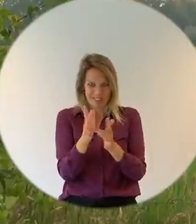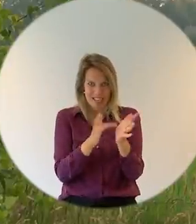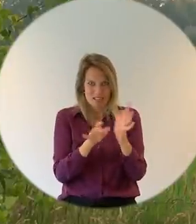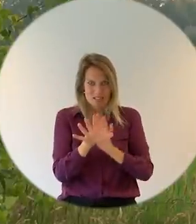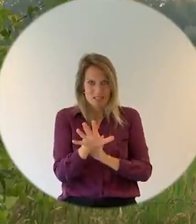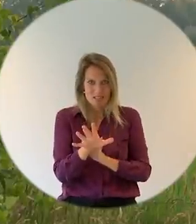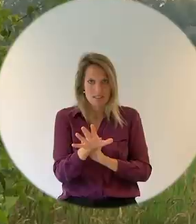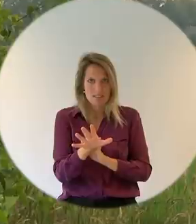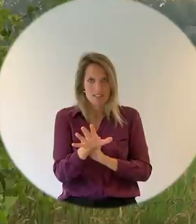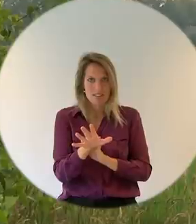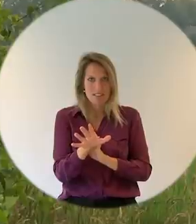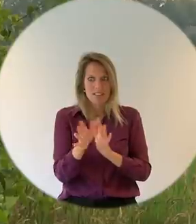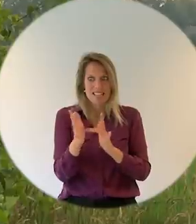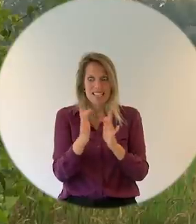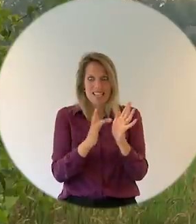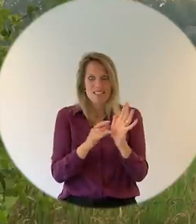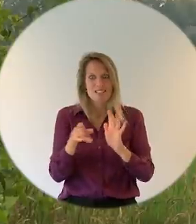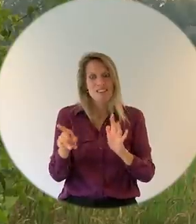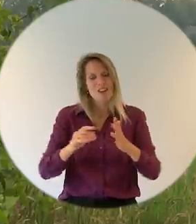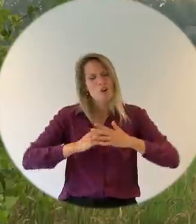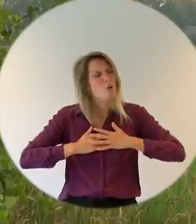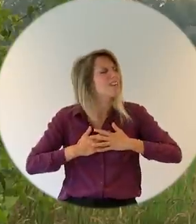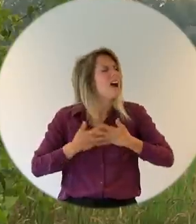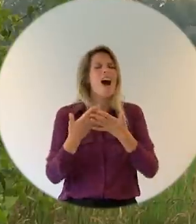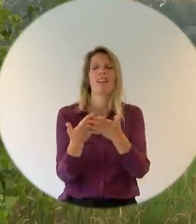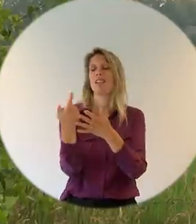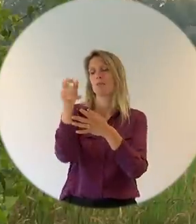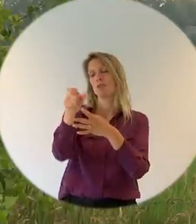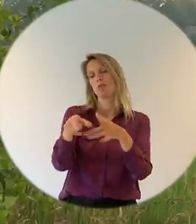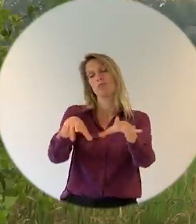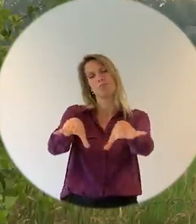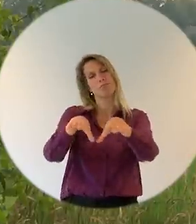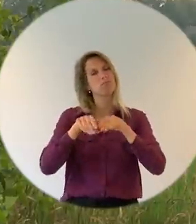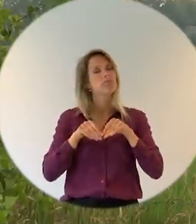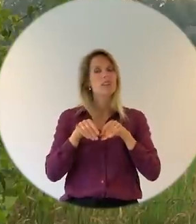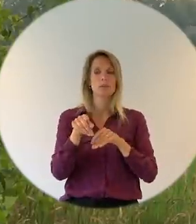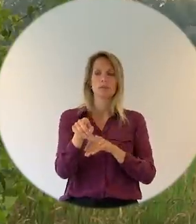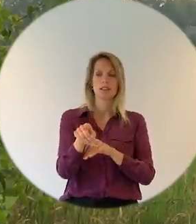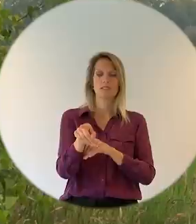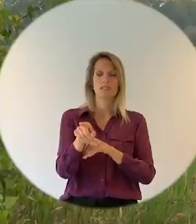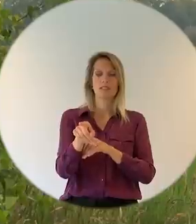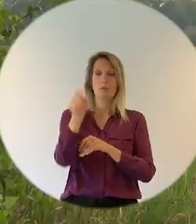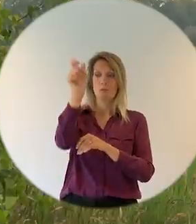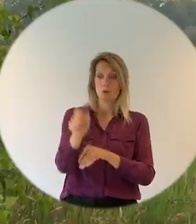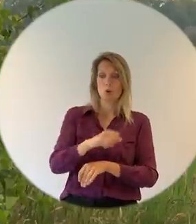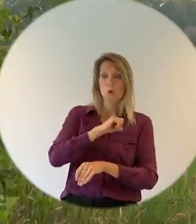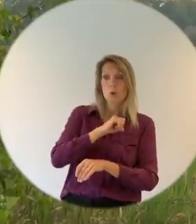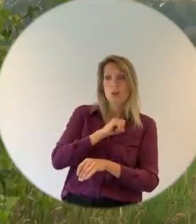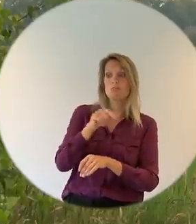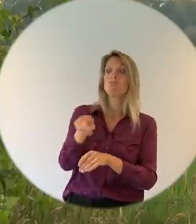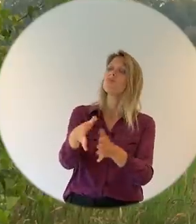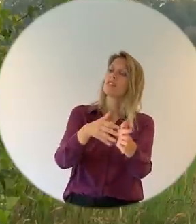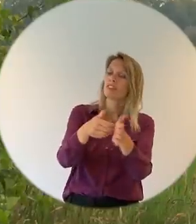Jezus royaal iemand accepteert. Iemand zijn zonde vergeeft. Iemand